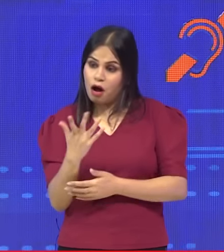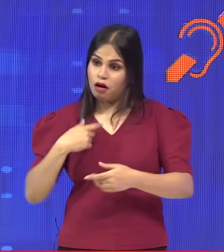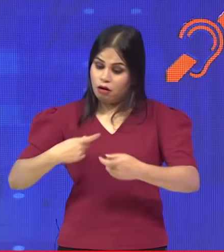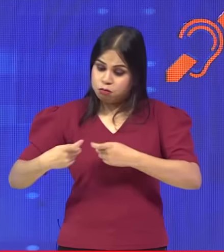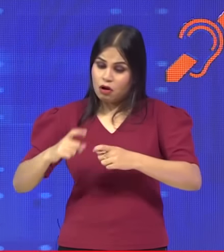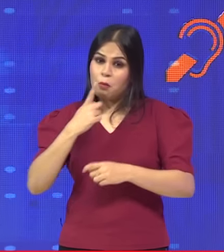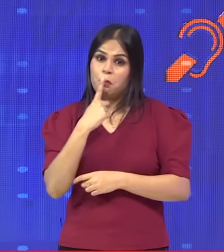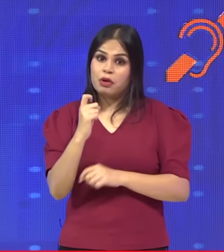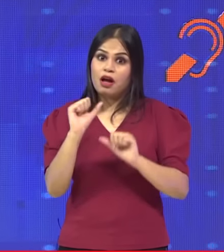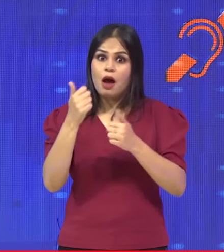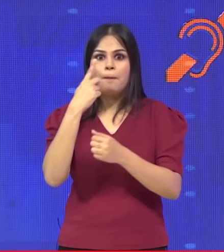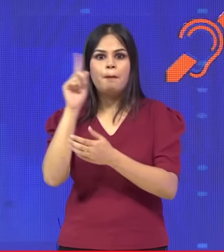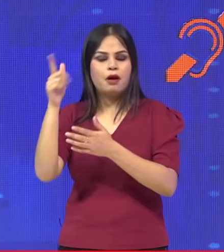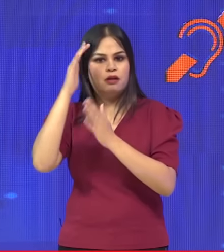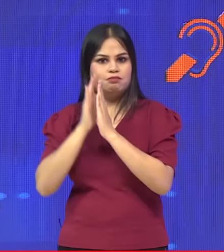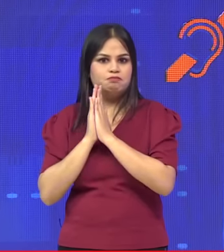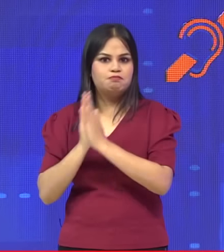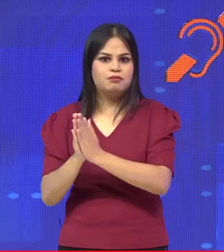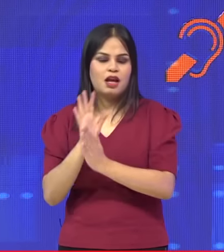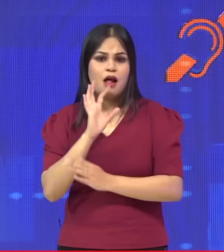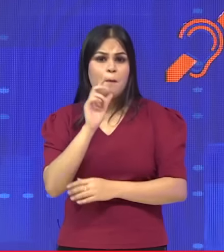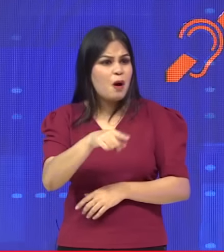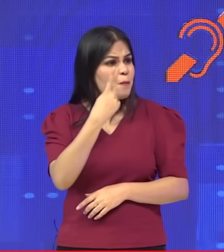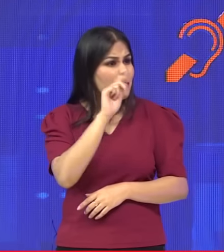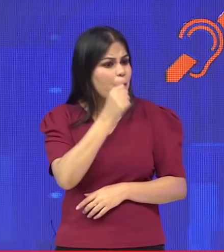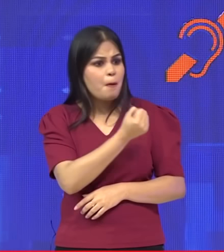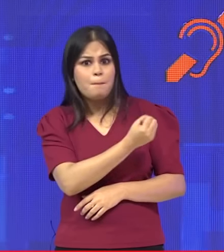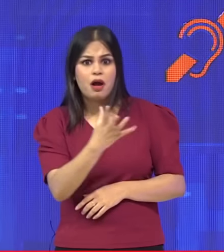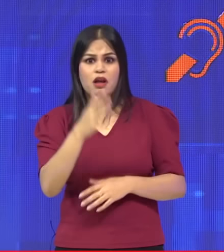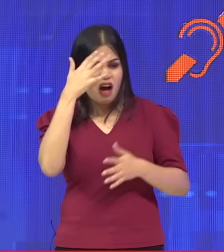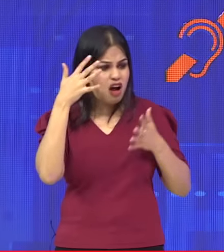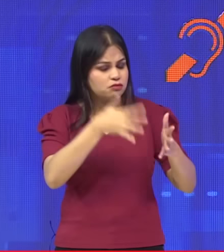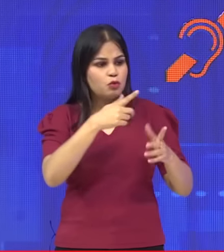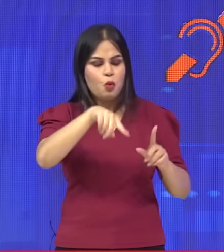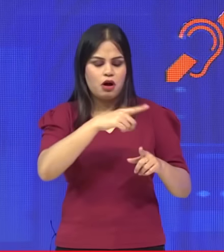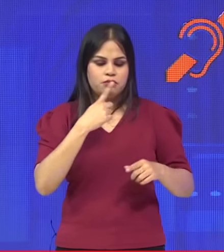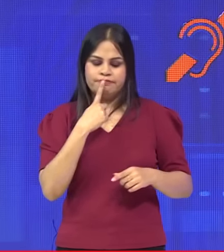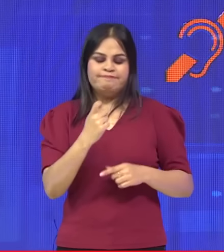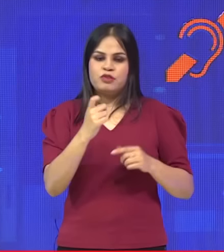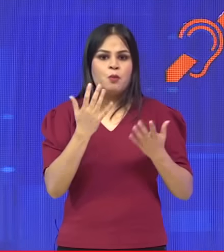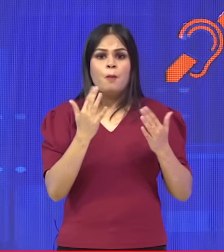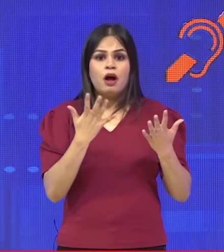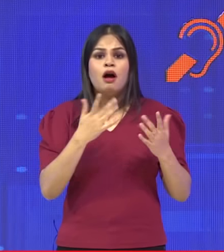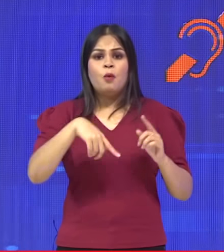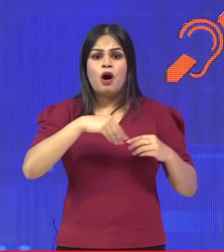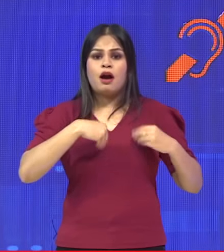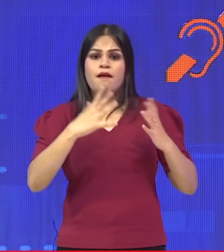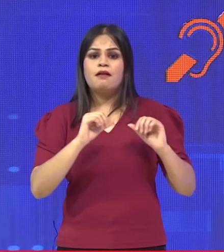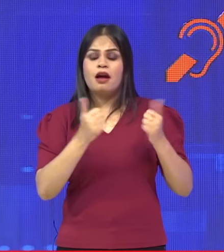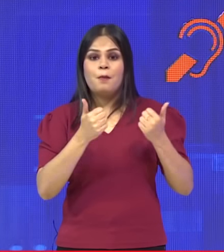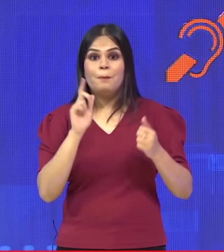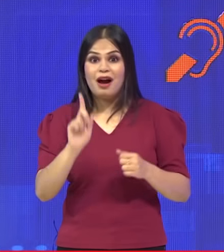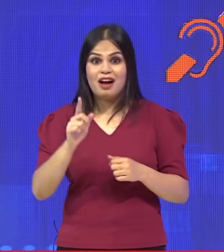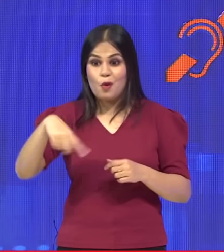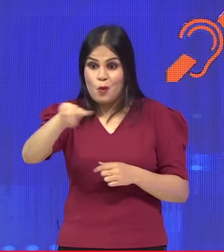बहुत सारे माता-पिता हैं जो की यह जेल नहीं पाएंगे तो इसलिए वह तो और आपने माता पिता को तकलीफ दी